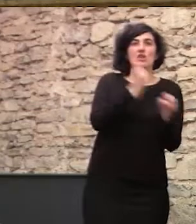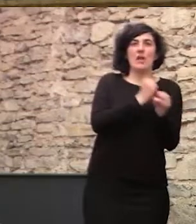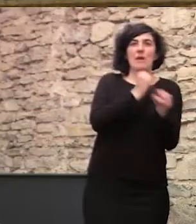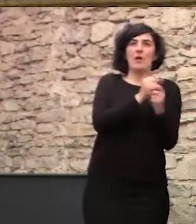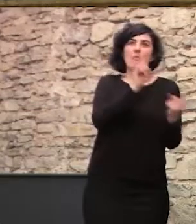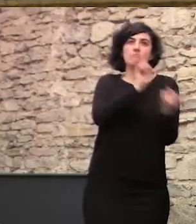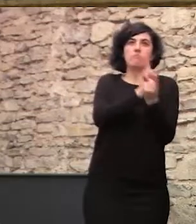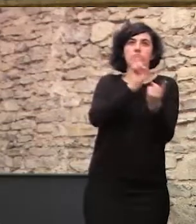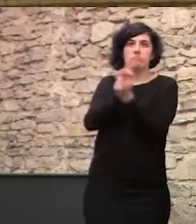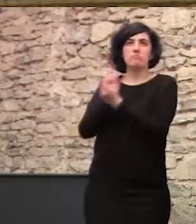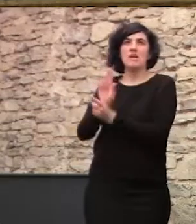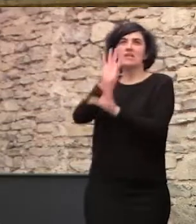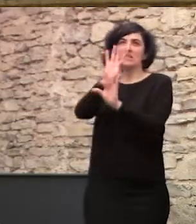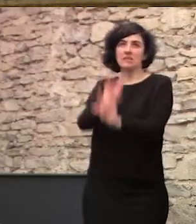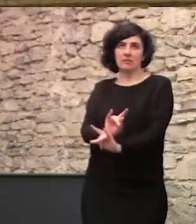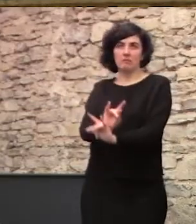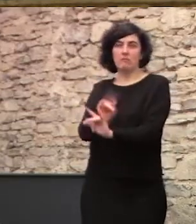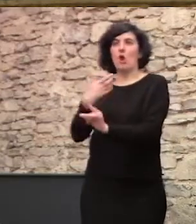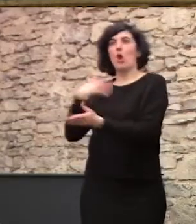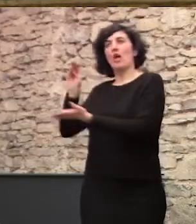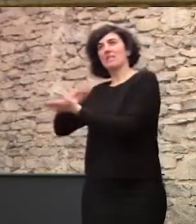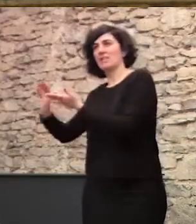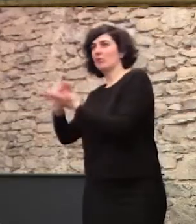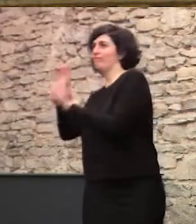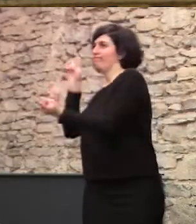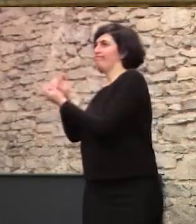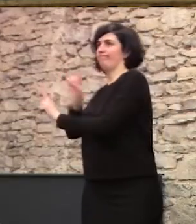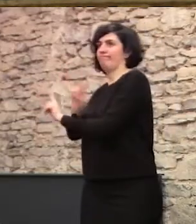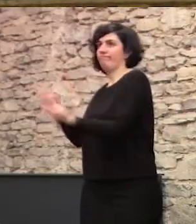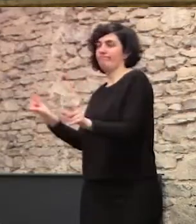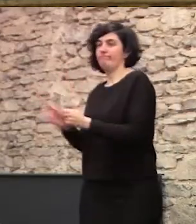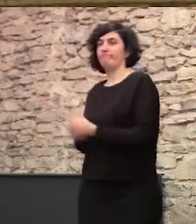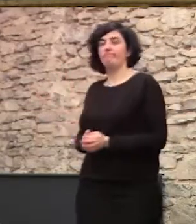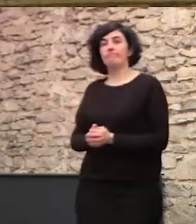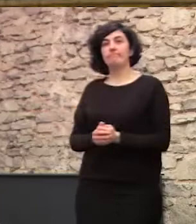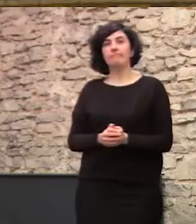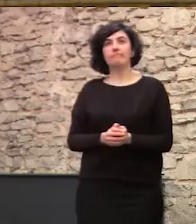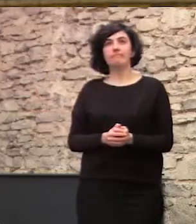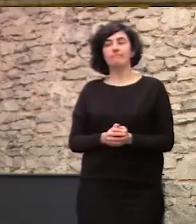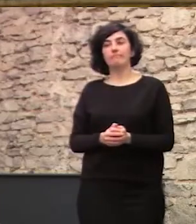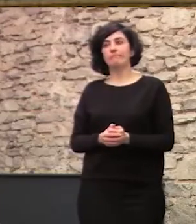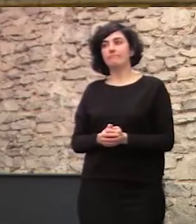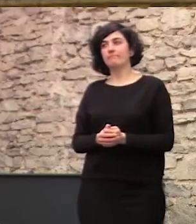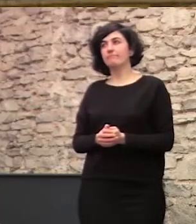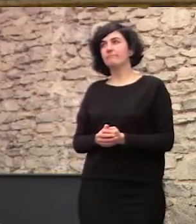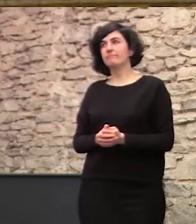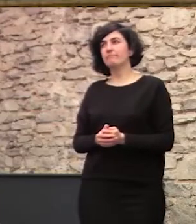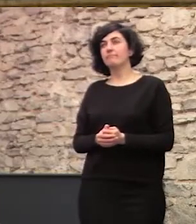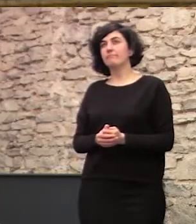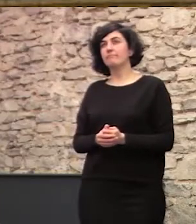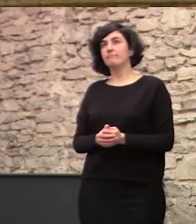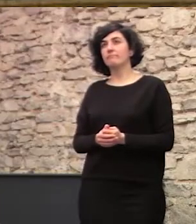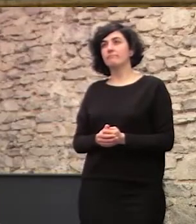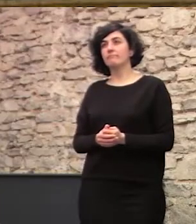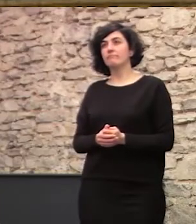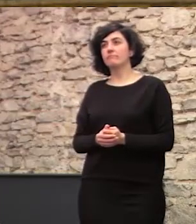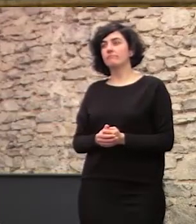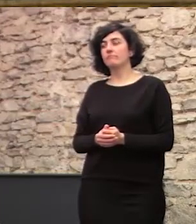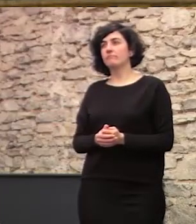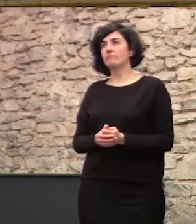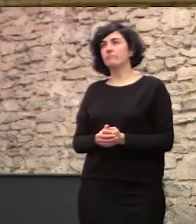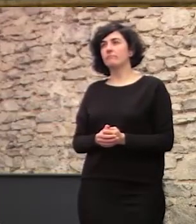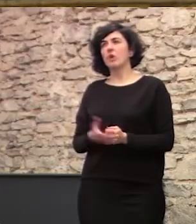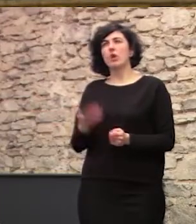ego mota bat daukate, nik uste dut dauka gut hortan bai. Bai,